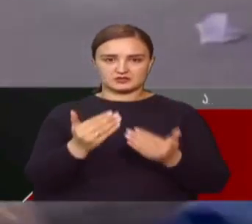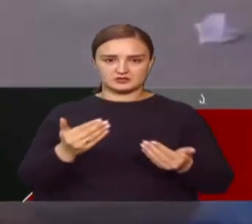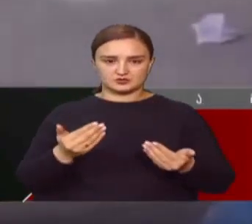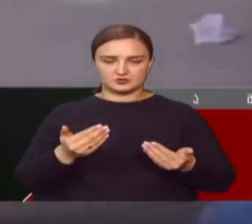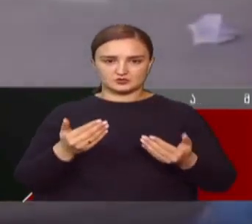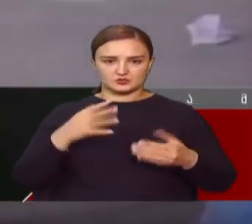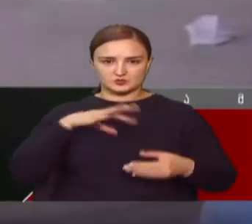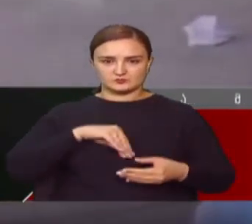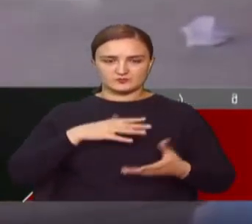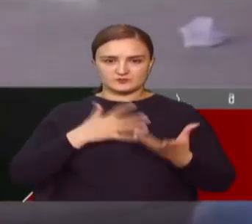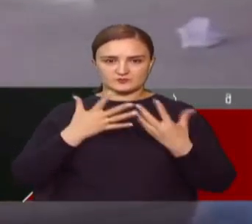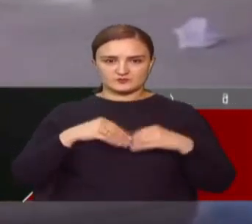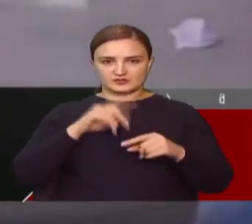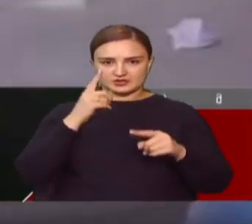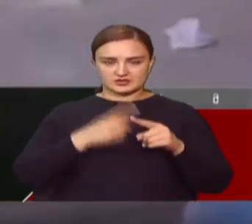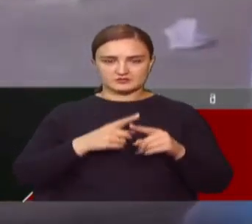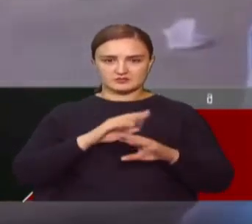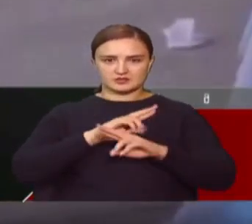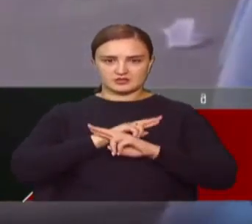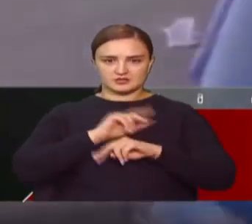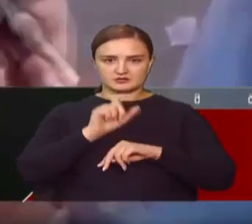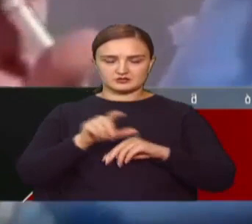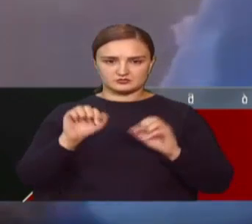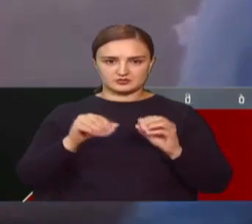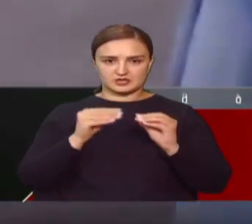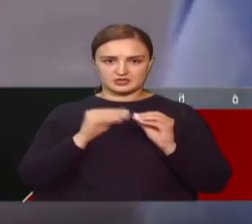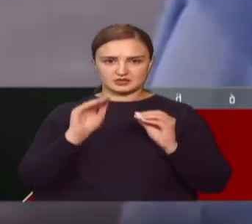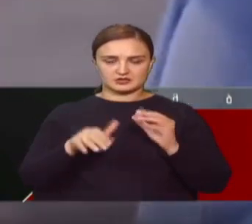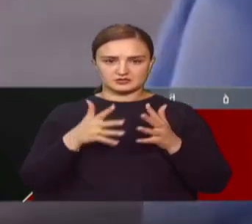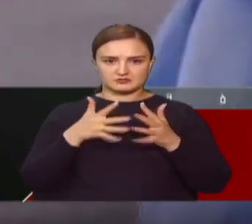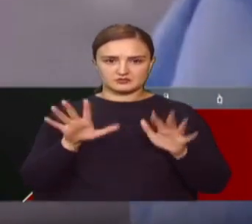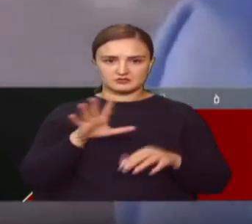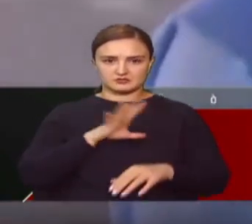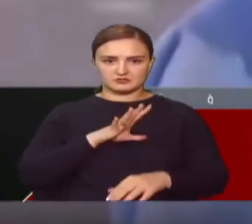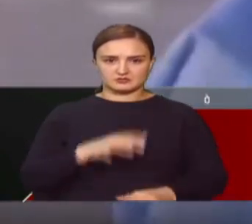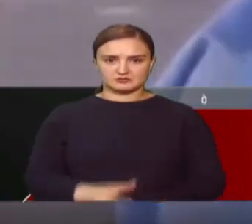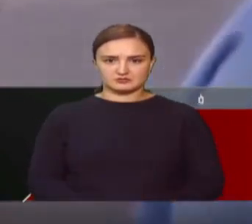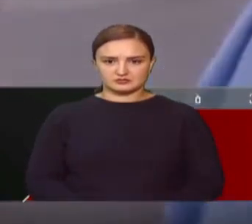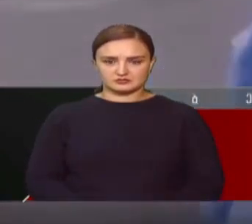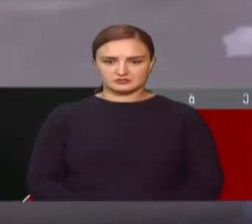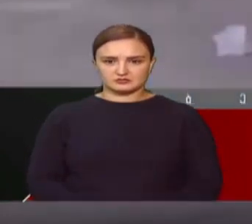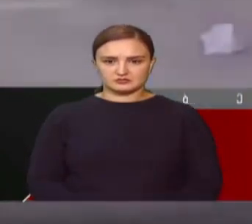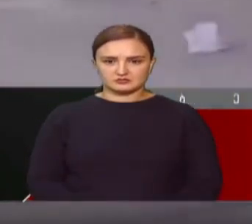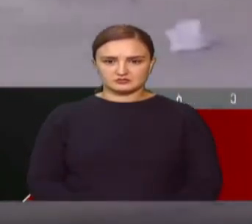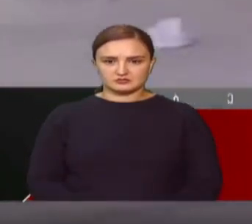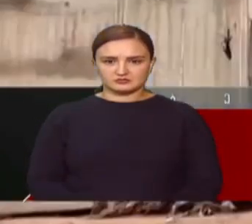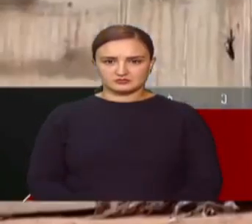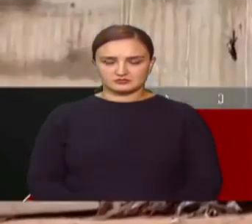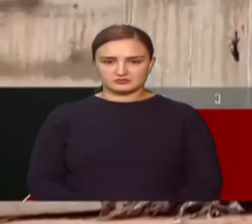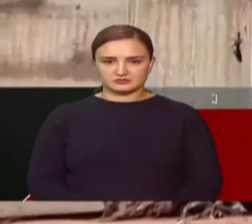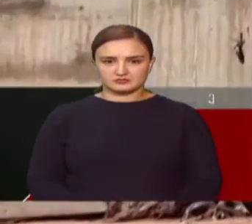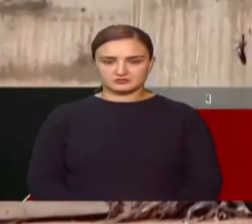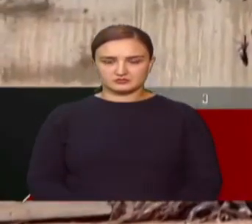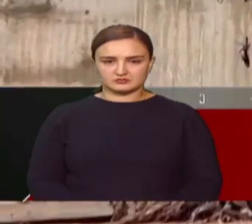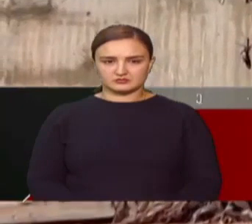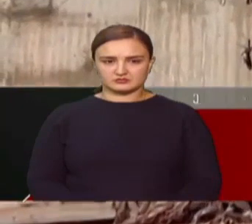ჩვენი ძმები, შესაძლოა გარდაცვლილთა რაოდენობა 10000-ზე მეტიც იყოს. Ათასობით შენობის განადგურებას წინ ქარიშხალი